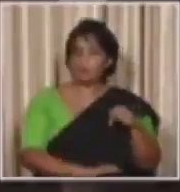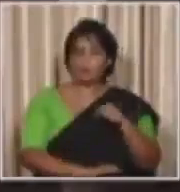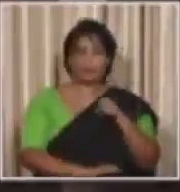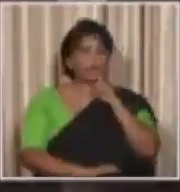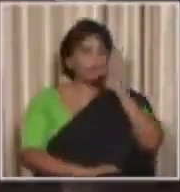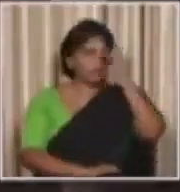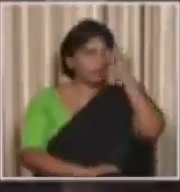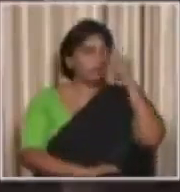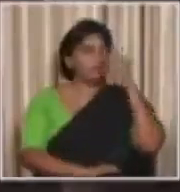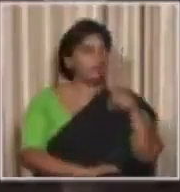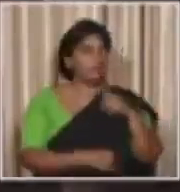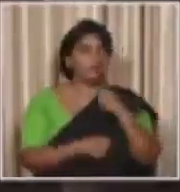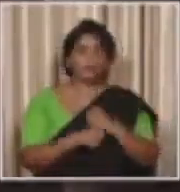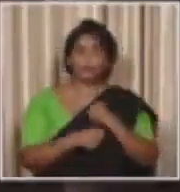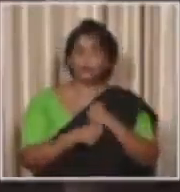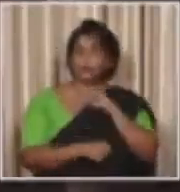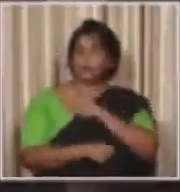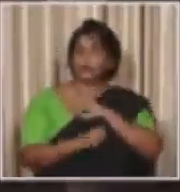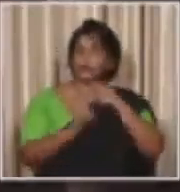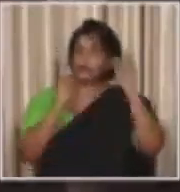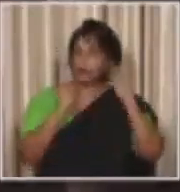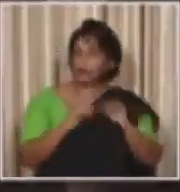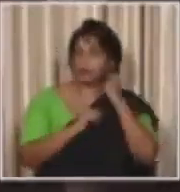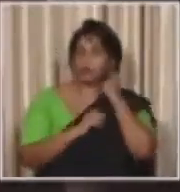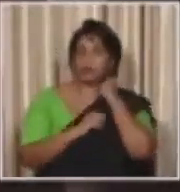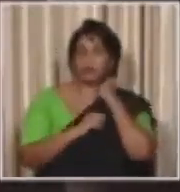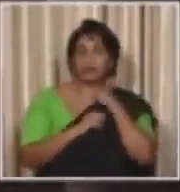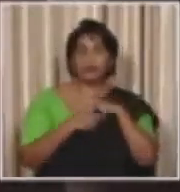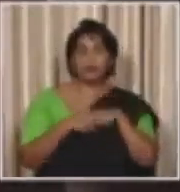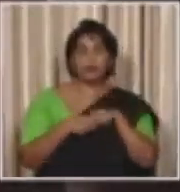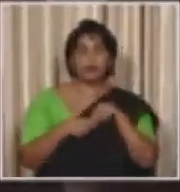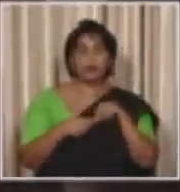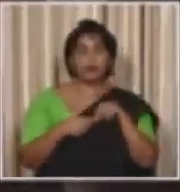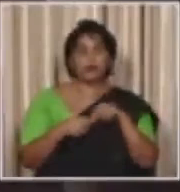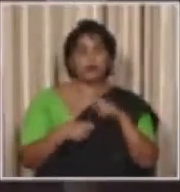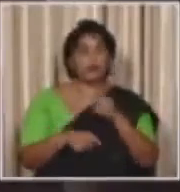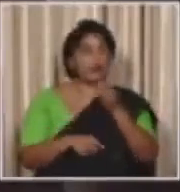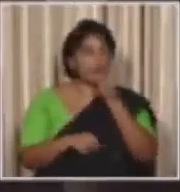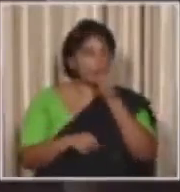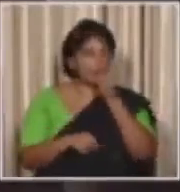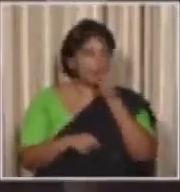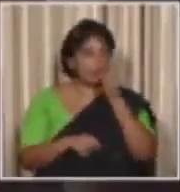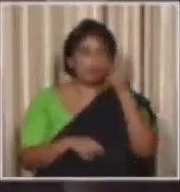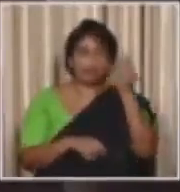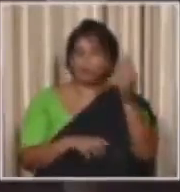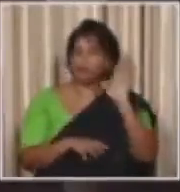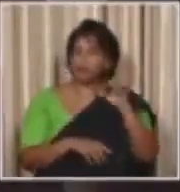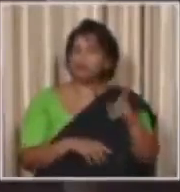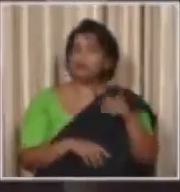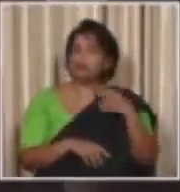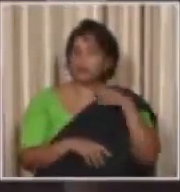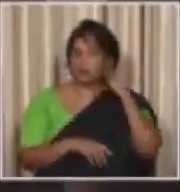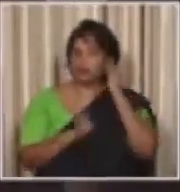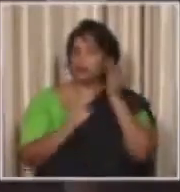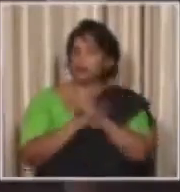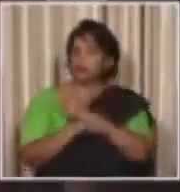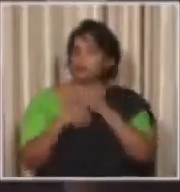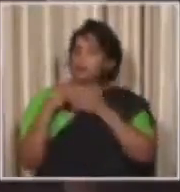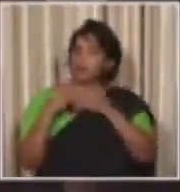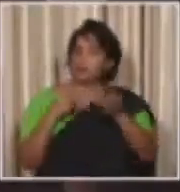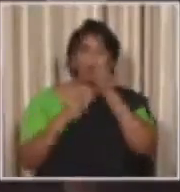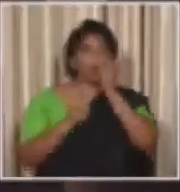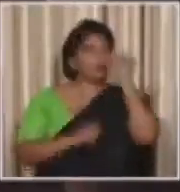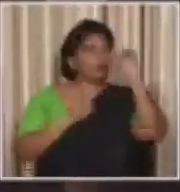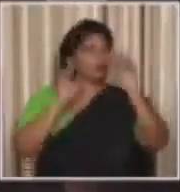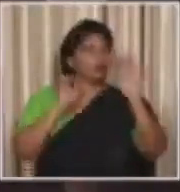සදානායකතුමනි රජය අඩු ආදායම්ලාභීන්ට ලබා දෙන මේ හාල් ලබා දීලා අපි දන්නවා පෞගේ කාලේ පුරා මේ බෙදන්න